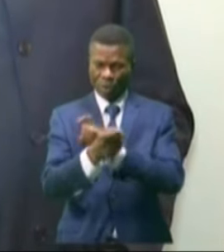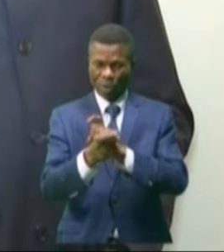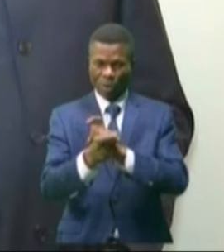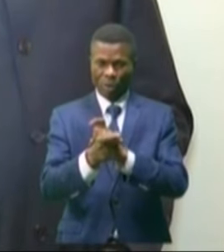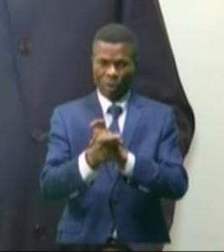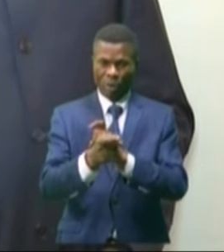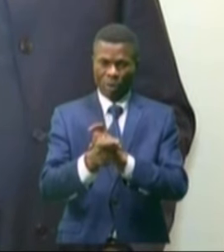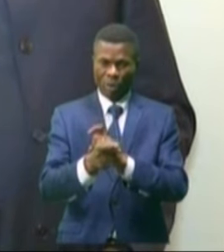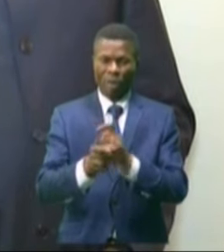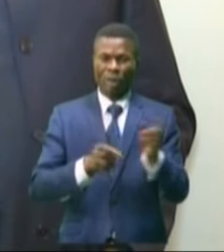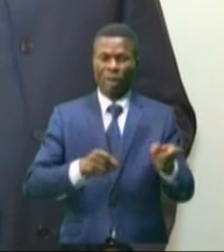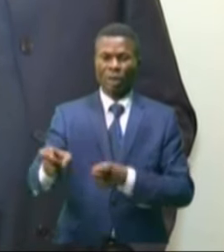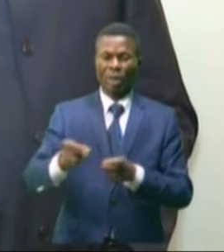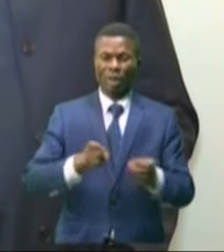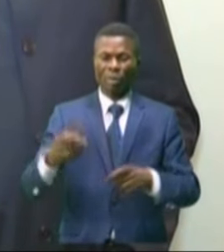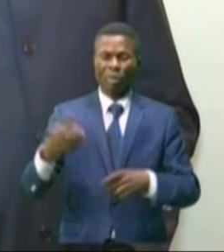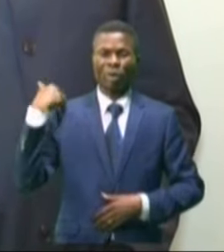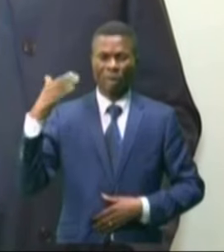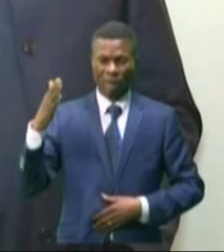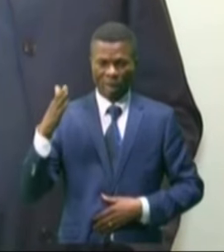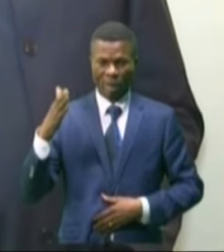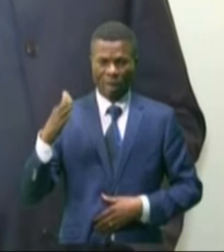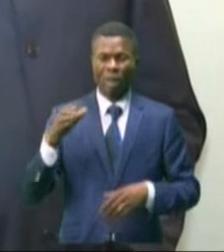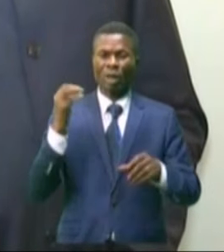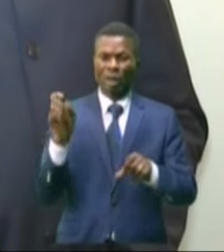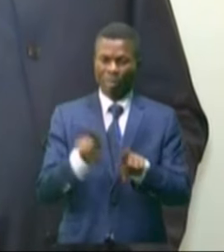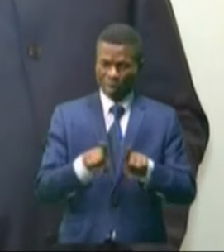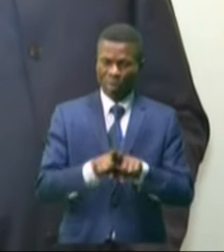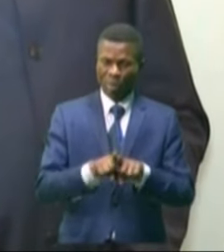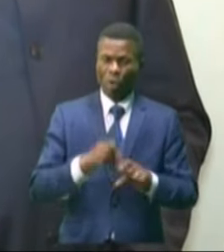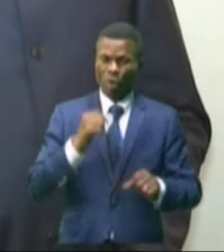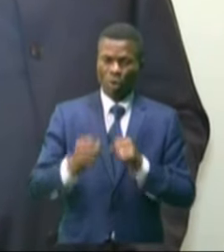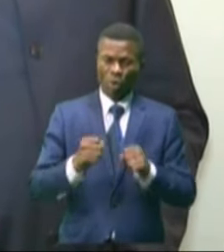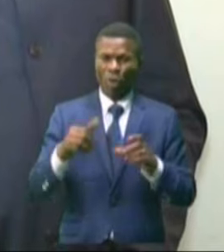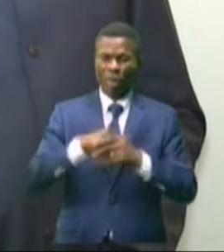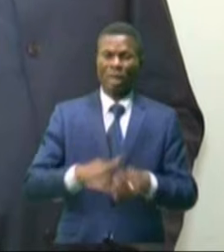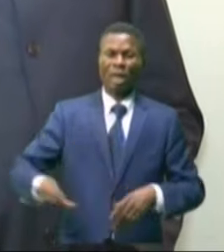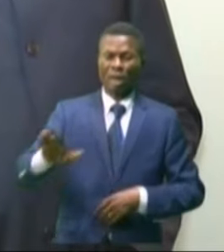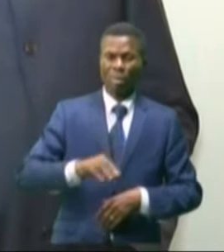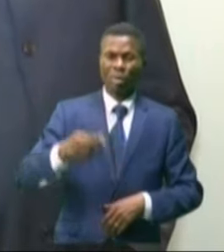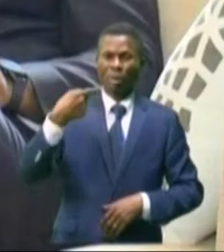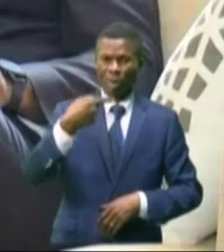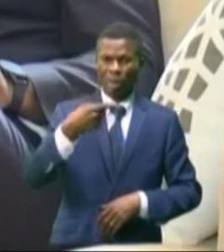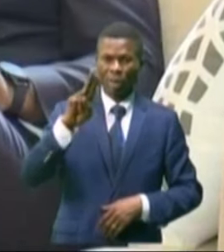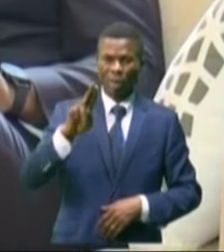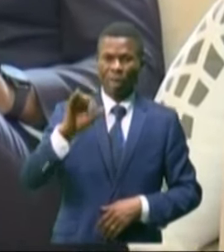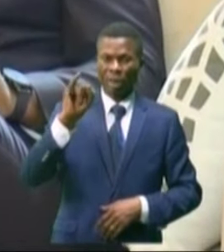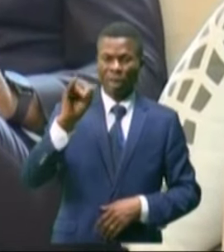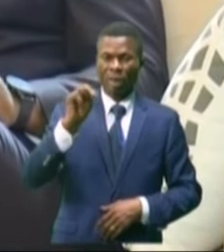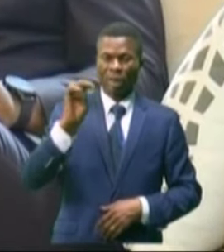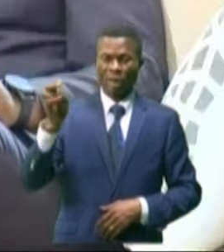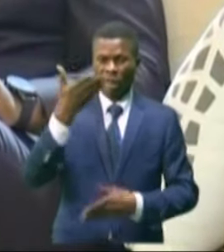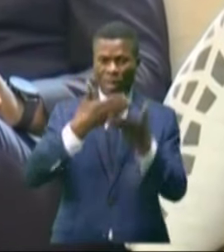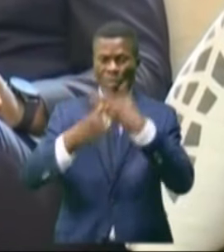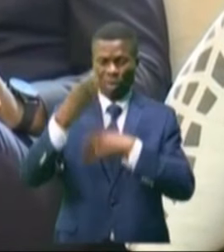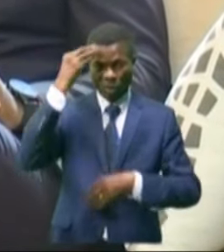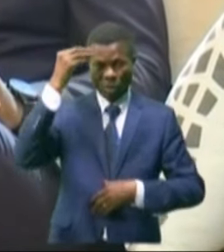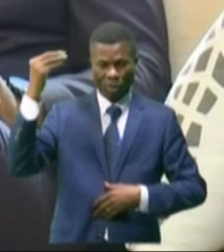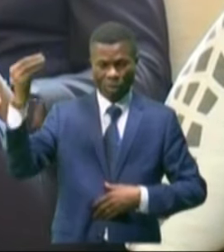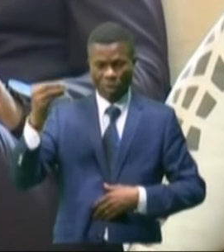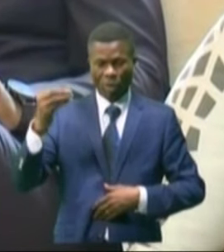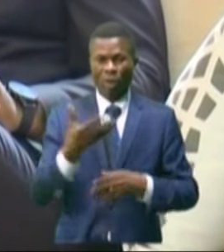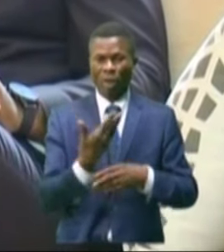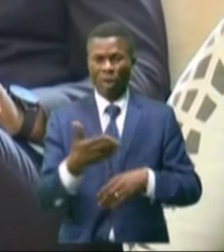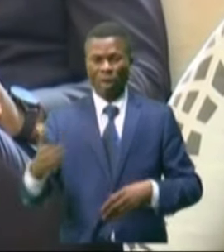son administration publique. Les mêmes efforts sont en cours en République de Guinée. Donc ce partage d'échanges et de ressources